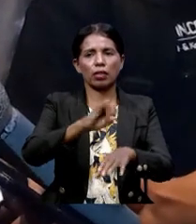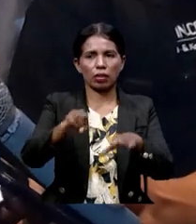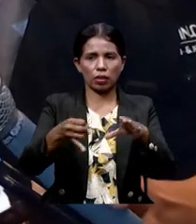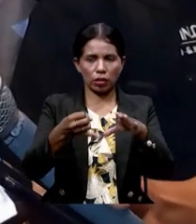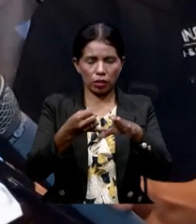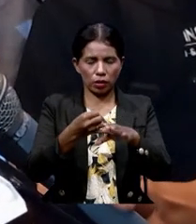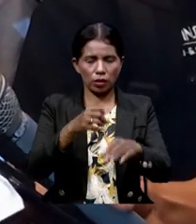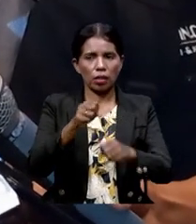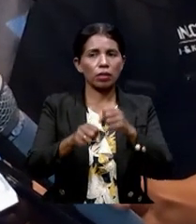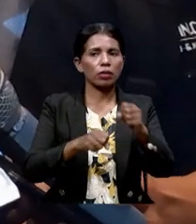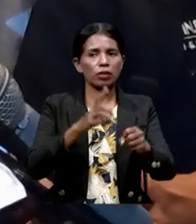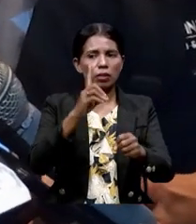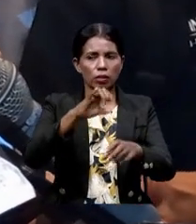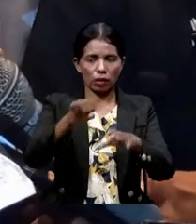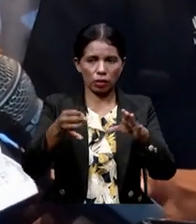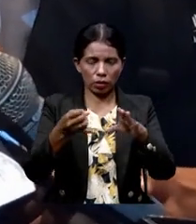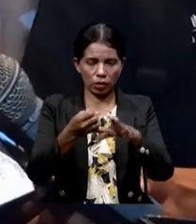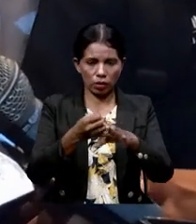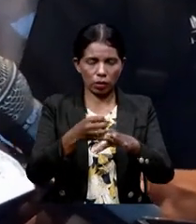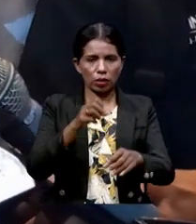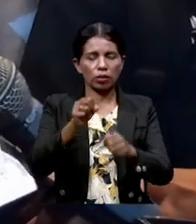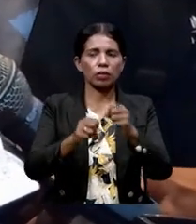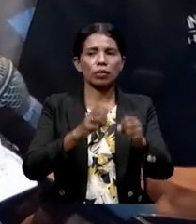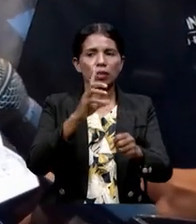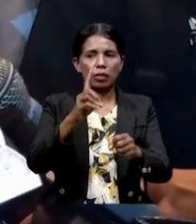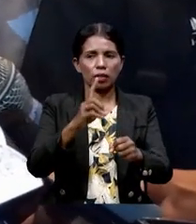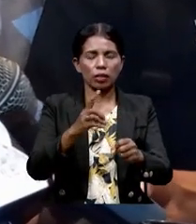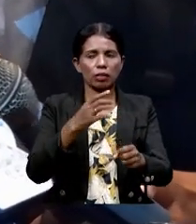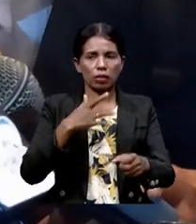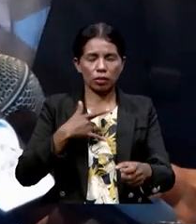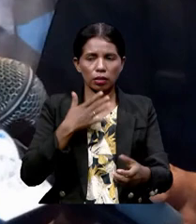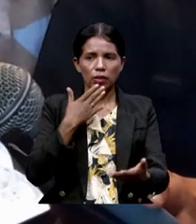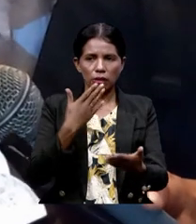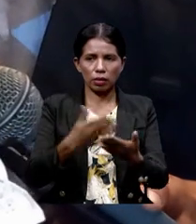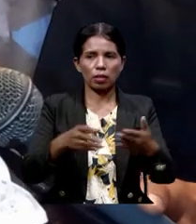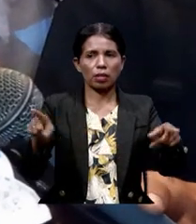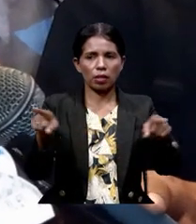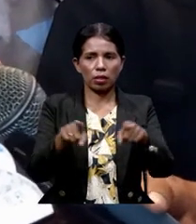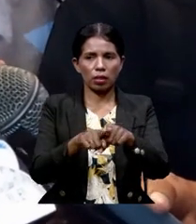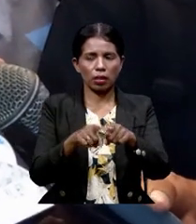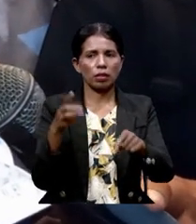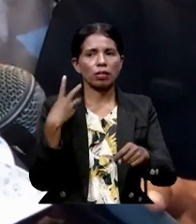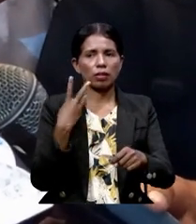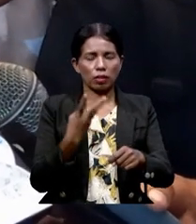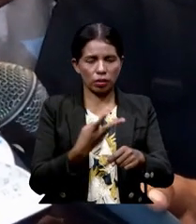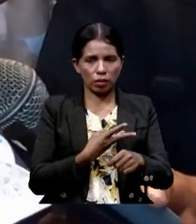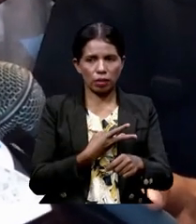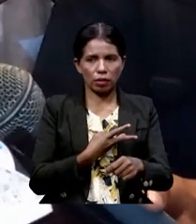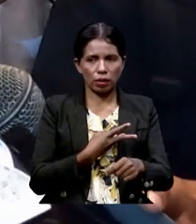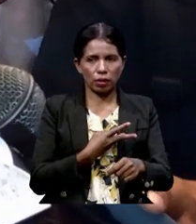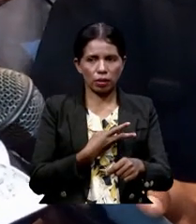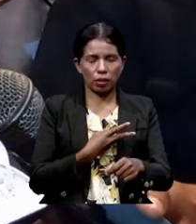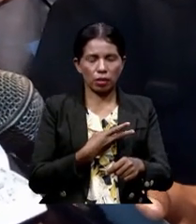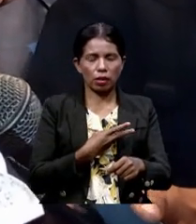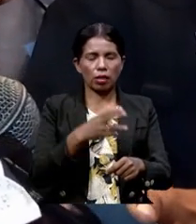meeting sosiedade dan be inklusif sosiedade dan be sinte ang hamesam ia itania Republika